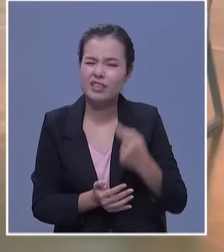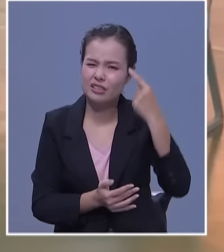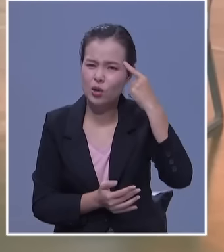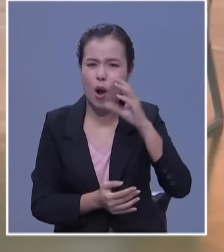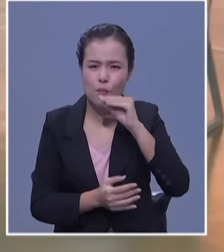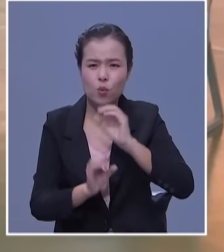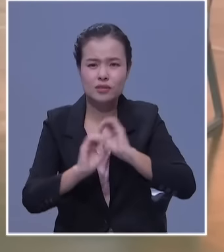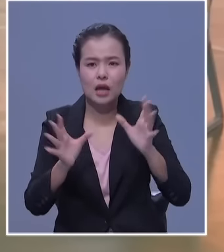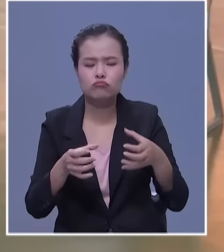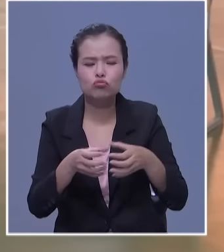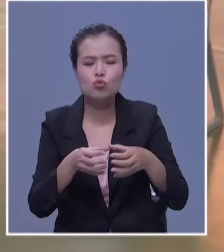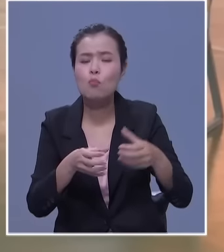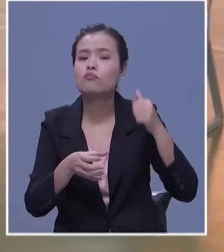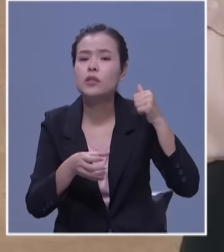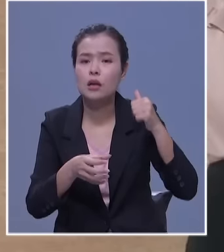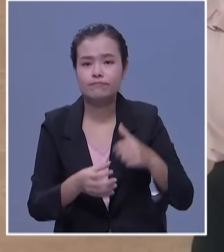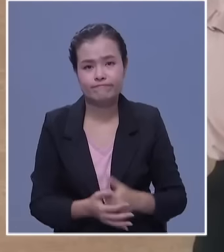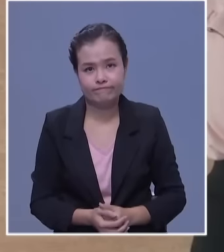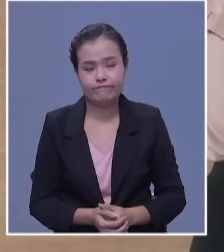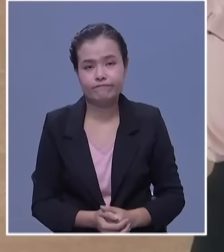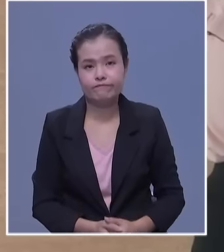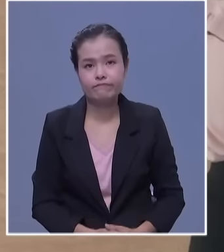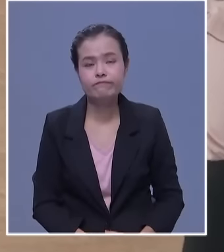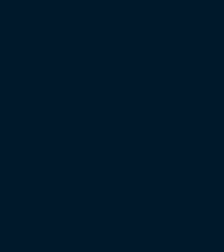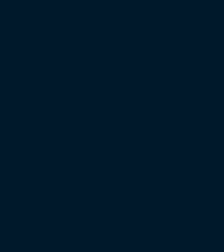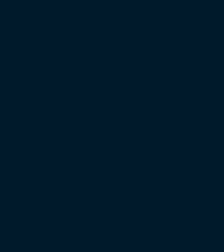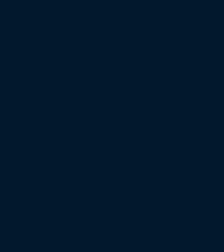เจนนะว่าว่าเป็นชุดเดิมนะฮะออ่ะ